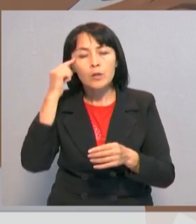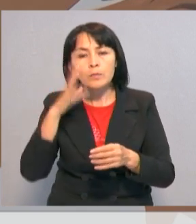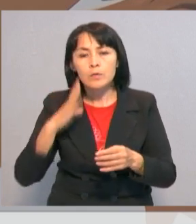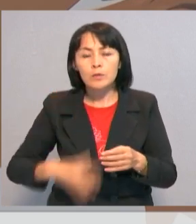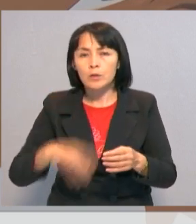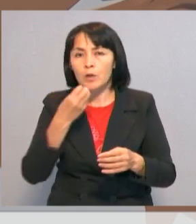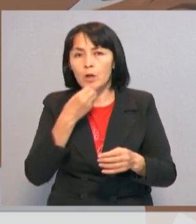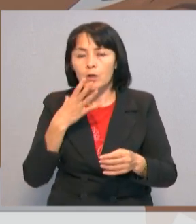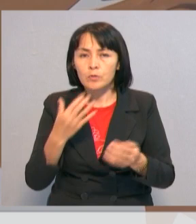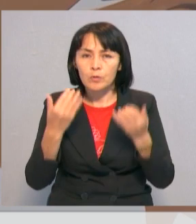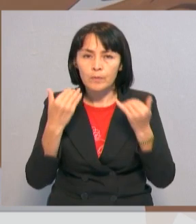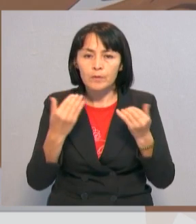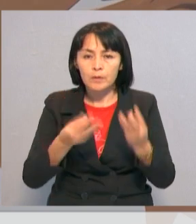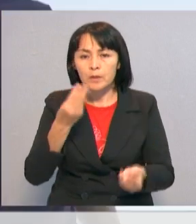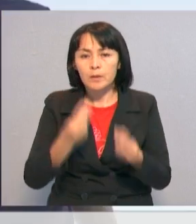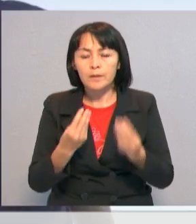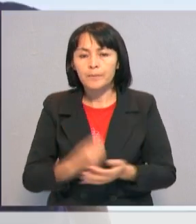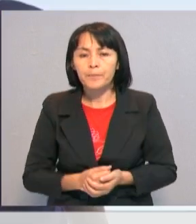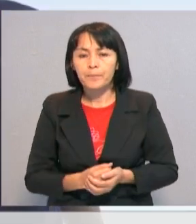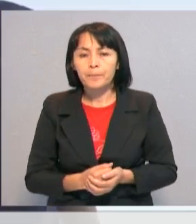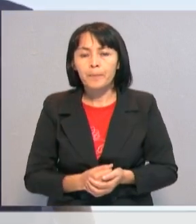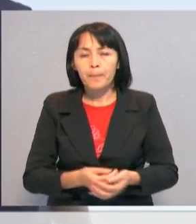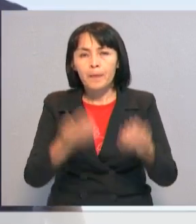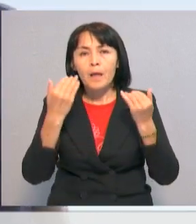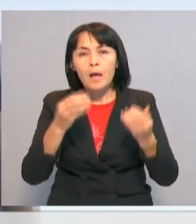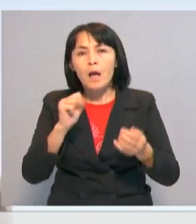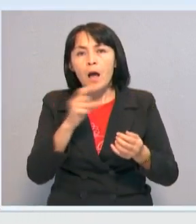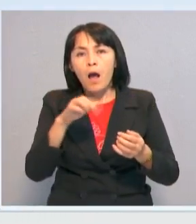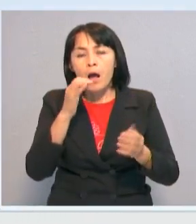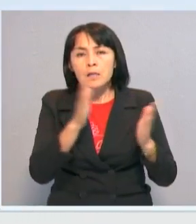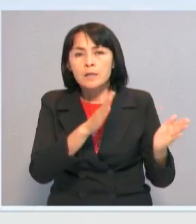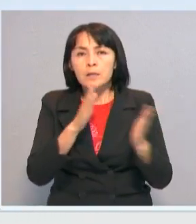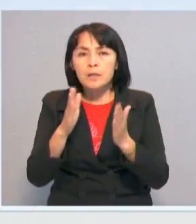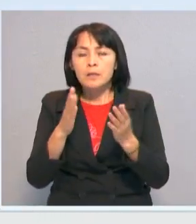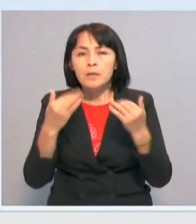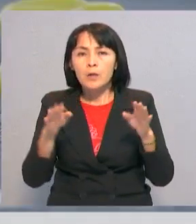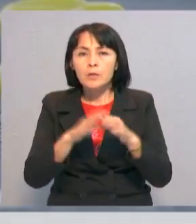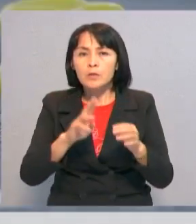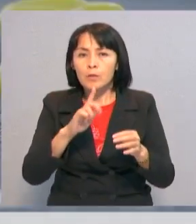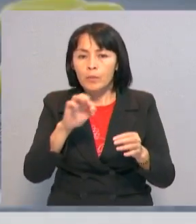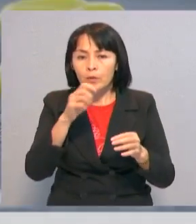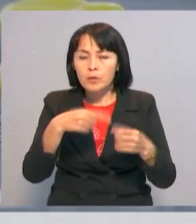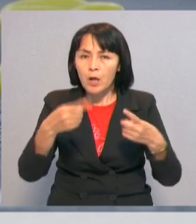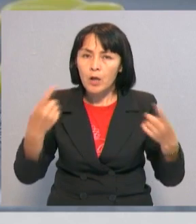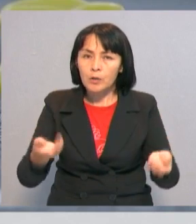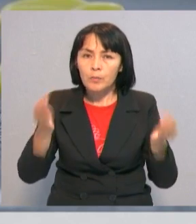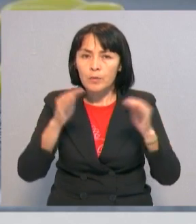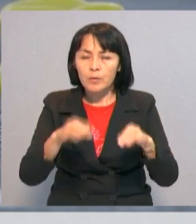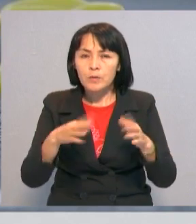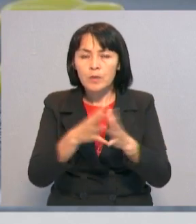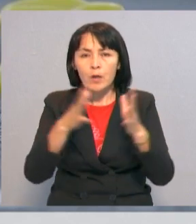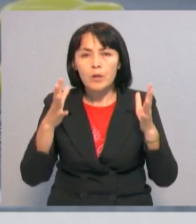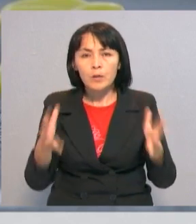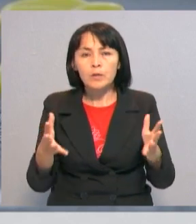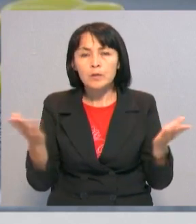хороший успех в этой игре кочевников по мере поступления асык подразделяется на тайке бук и шик в народе широко распространены